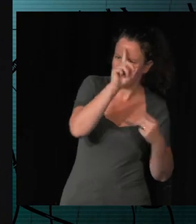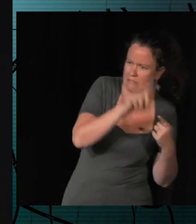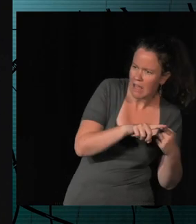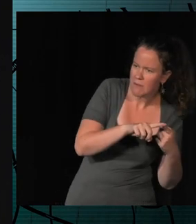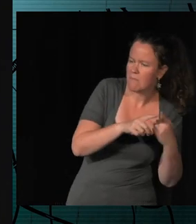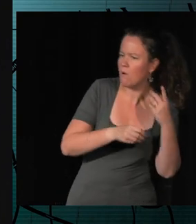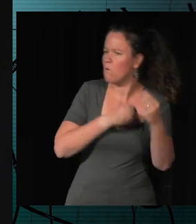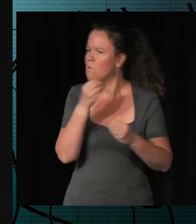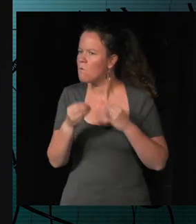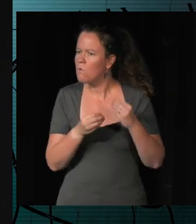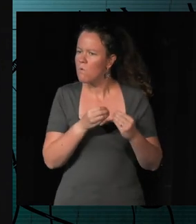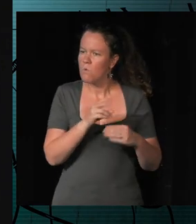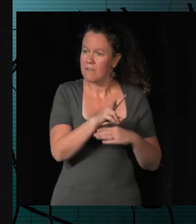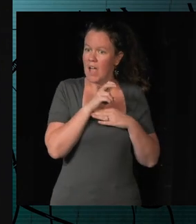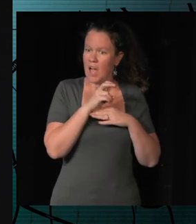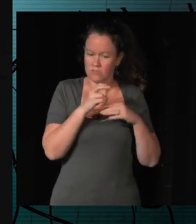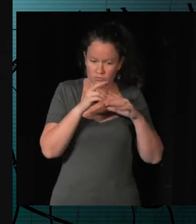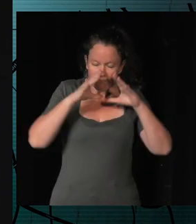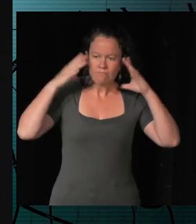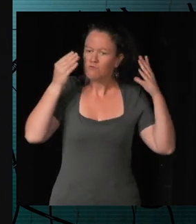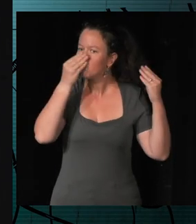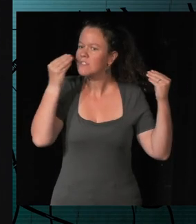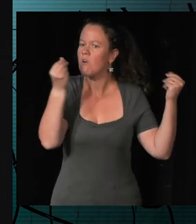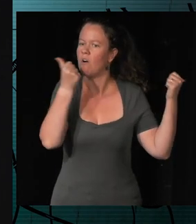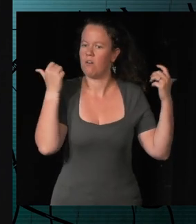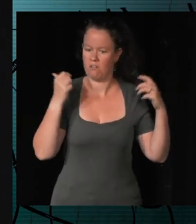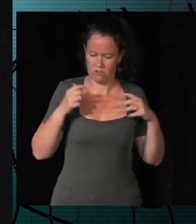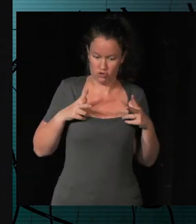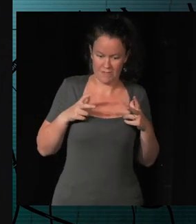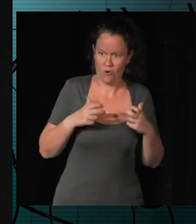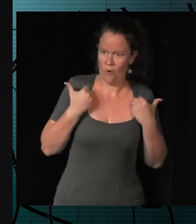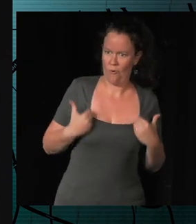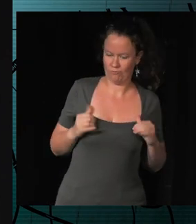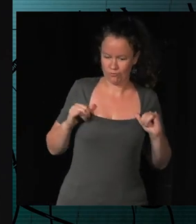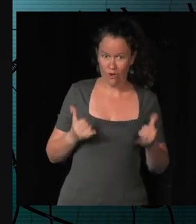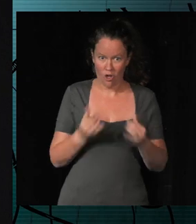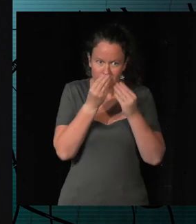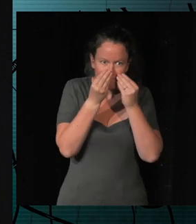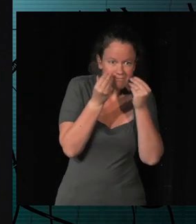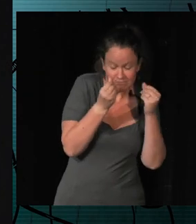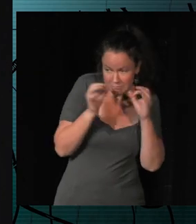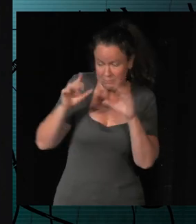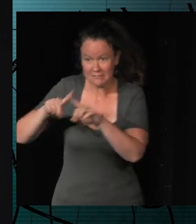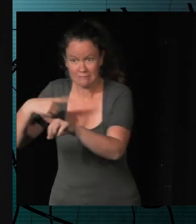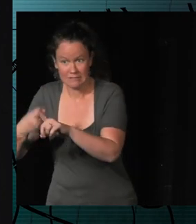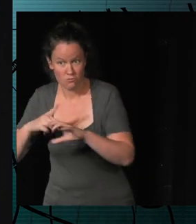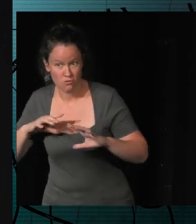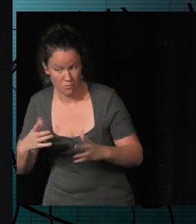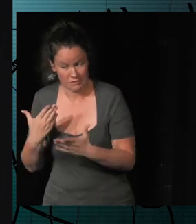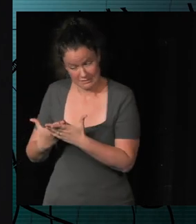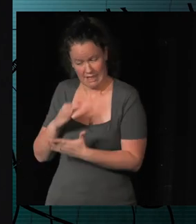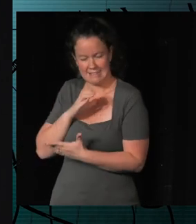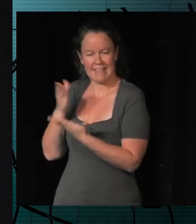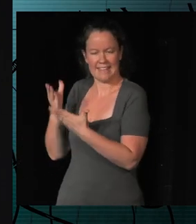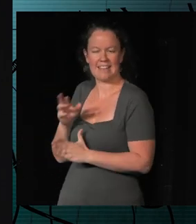propres à l'expérience de jeu ce qu' a essayé de faire avec plus ou moins de maladresse mais ce qu' a essayé de faire Christophe Gans dans film donc moi j'avais voilà j'étais sorti du film en